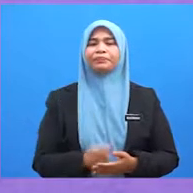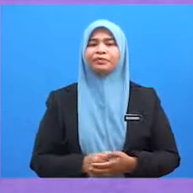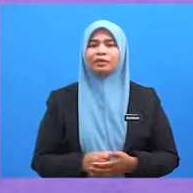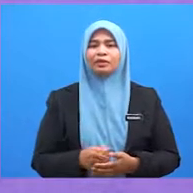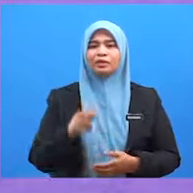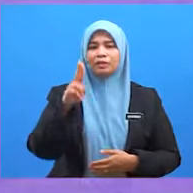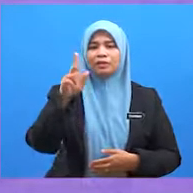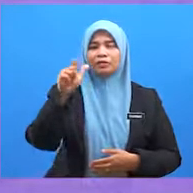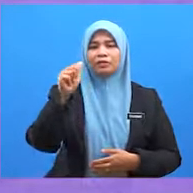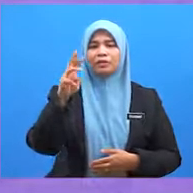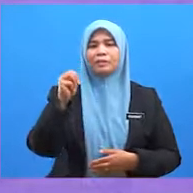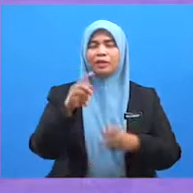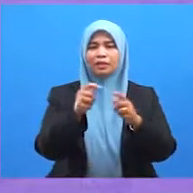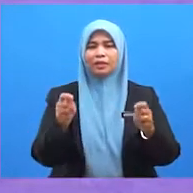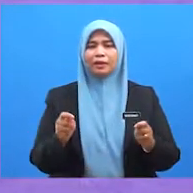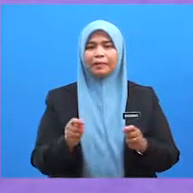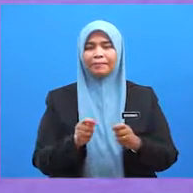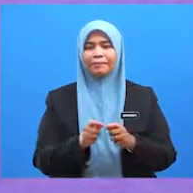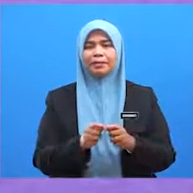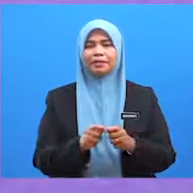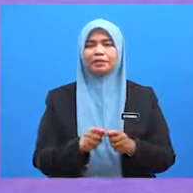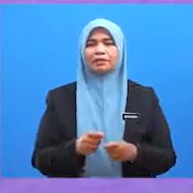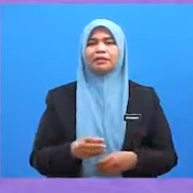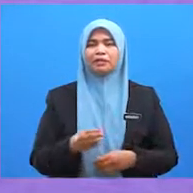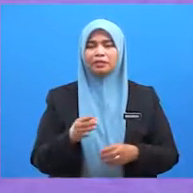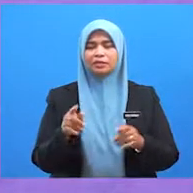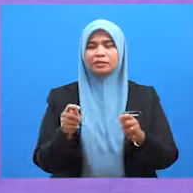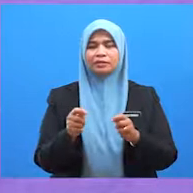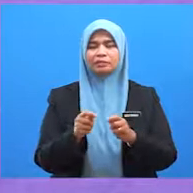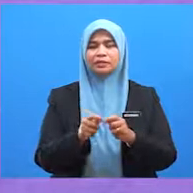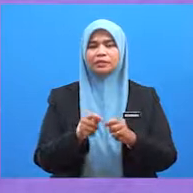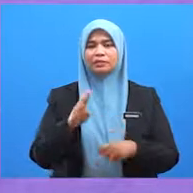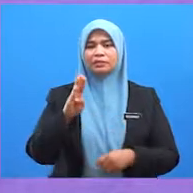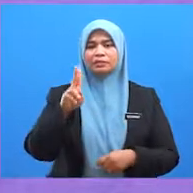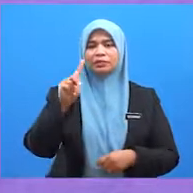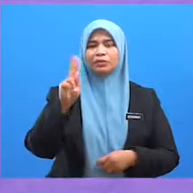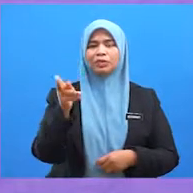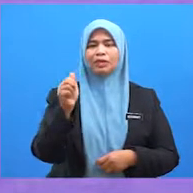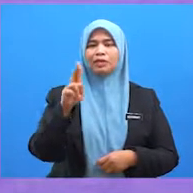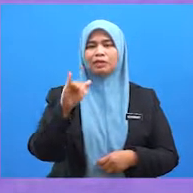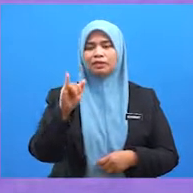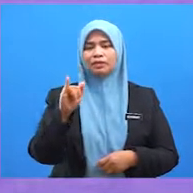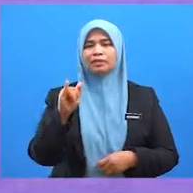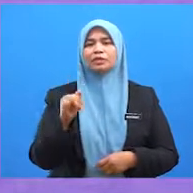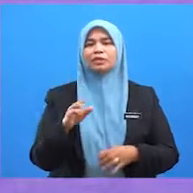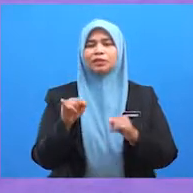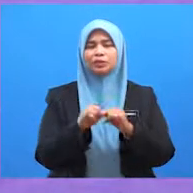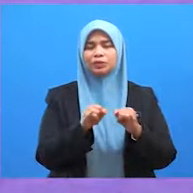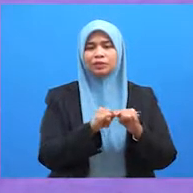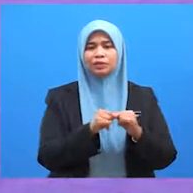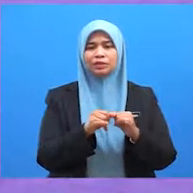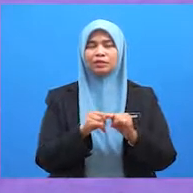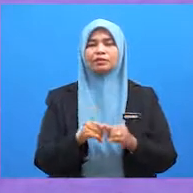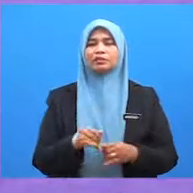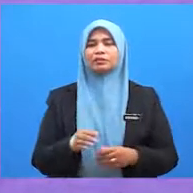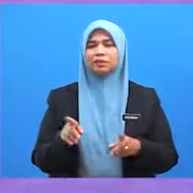Hamzah Fansuri, Samsudin Al-Sumatarani dan Bukhari Al-Jauhari juga bergandeng